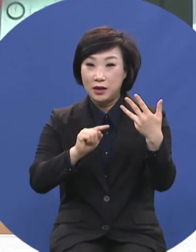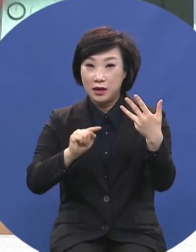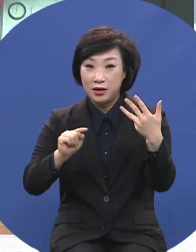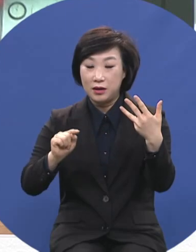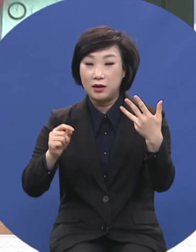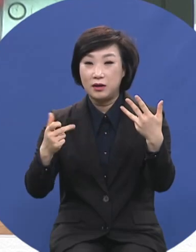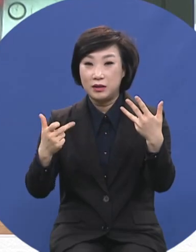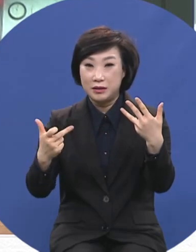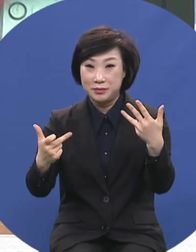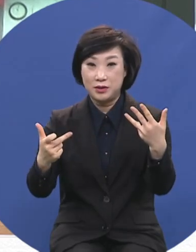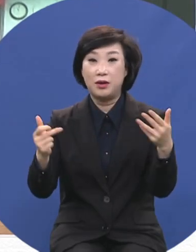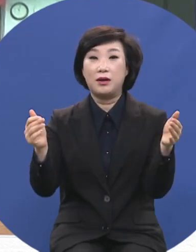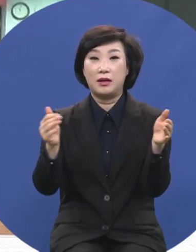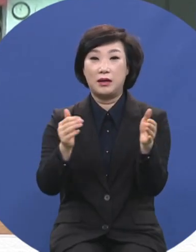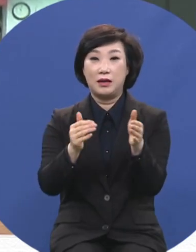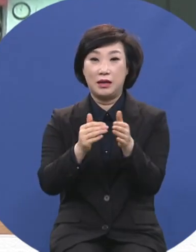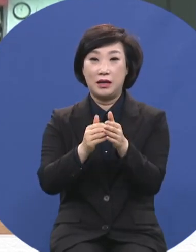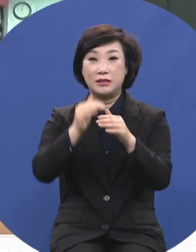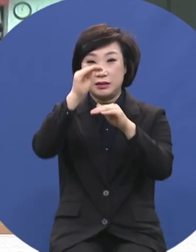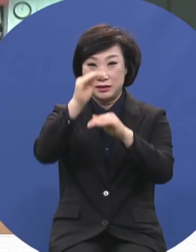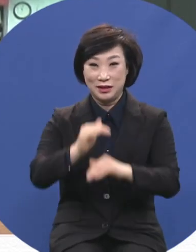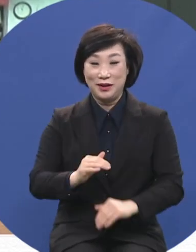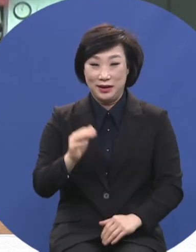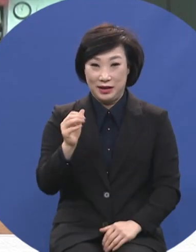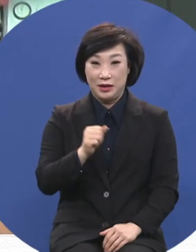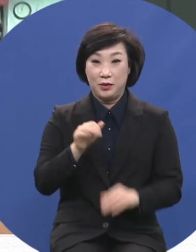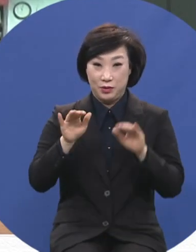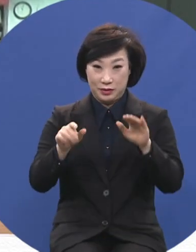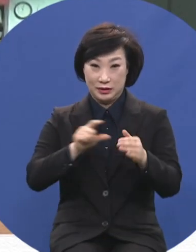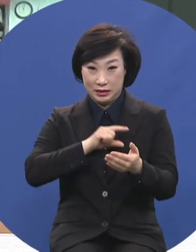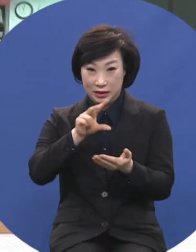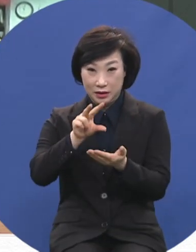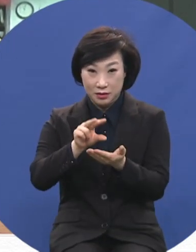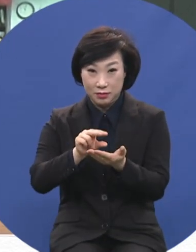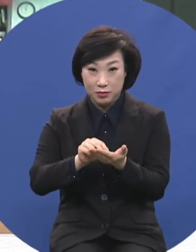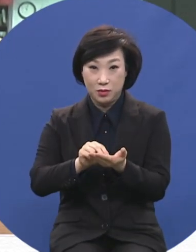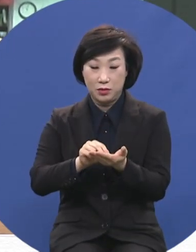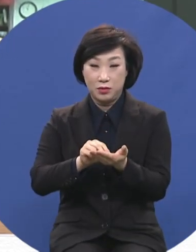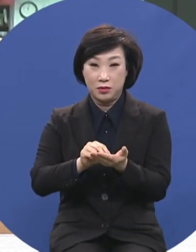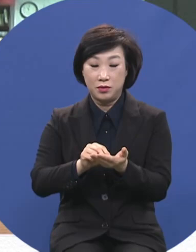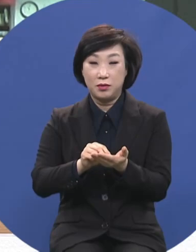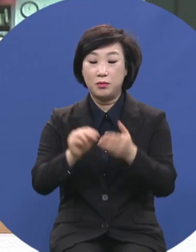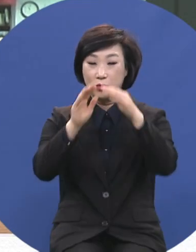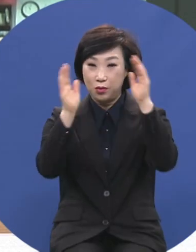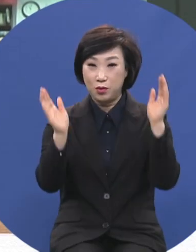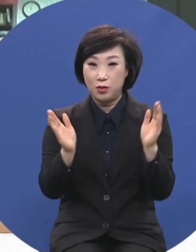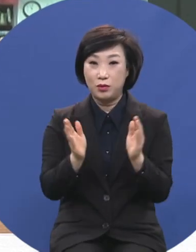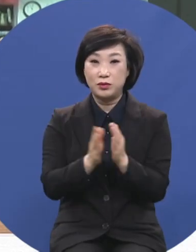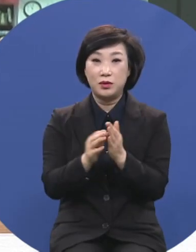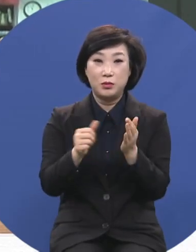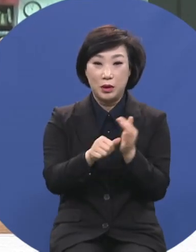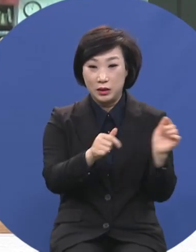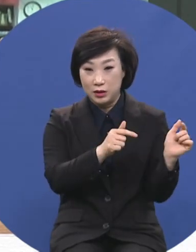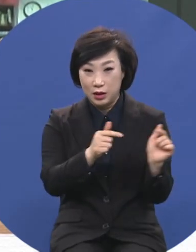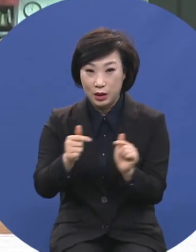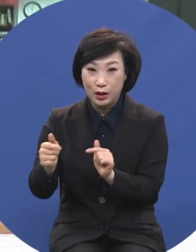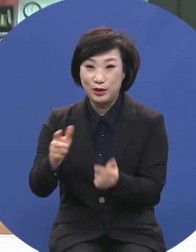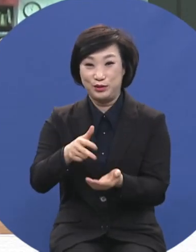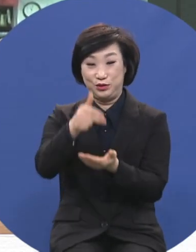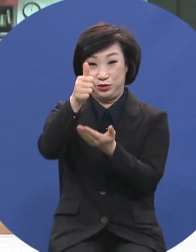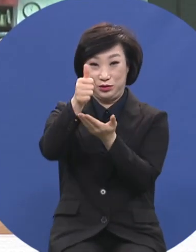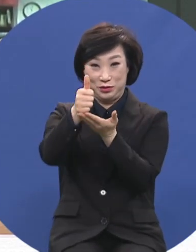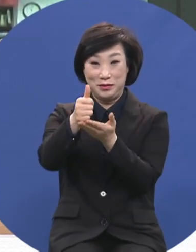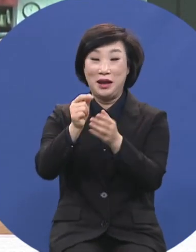14절에서 17절의 본문의 말씀을 중심으로 모든 만물은